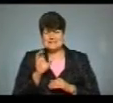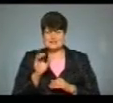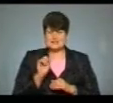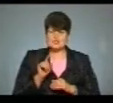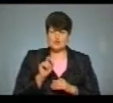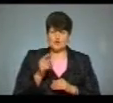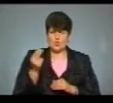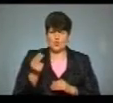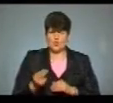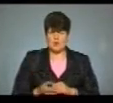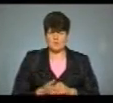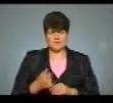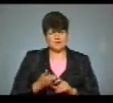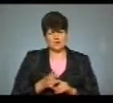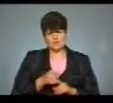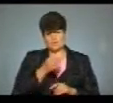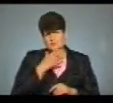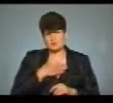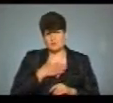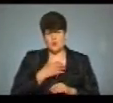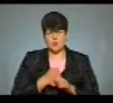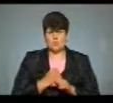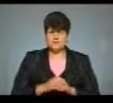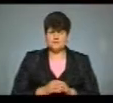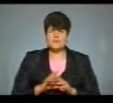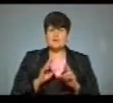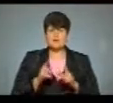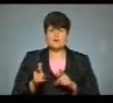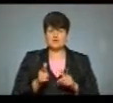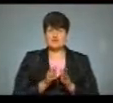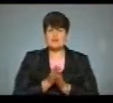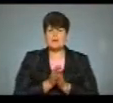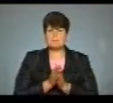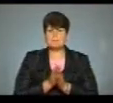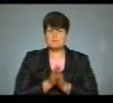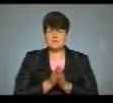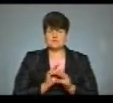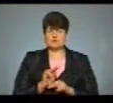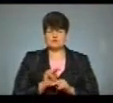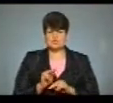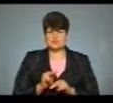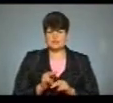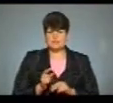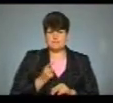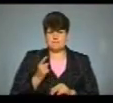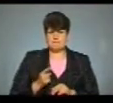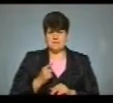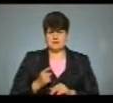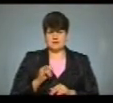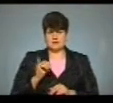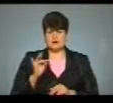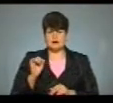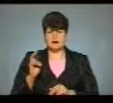золоті кольори. Мені дуже подобається моя робота. Як приготувати мило, дітей навчає майстер з миловаріння Ірина Ракович.